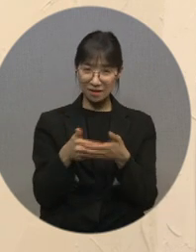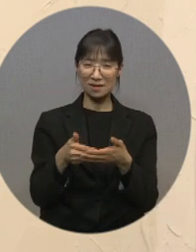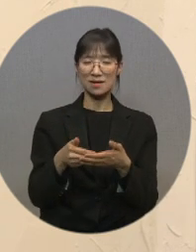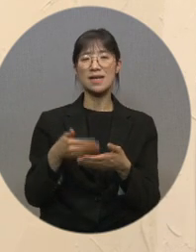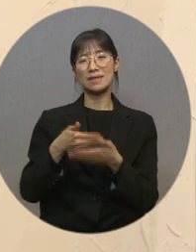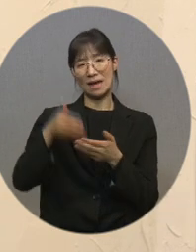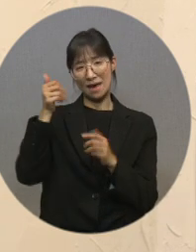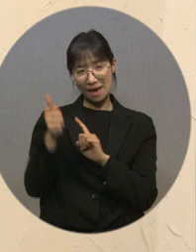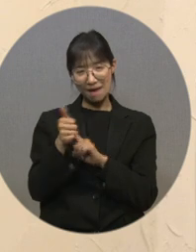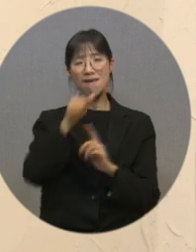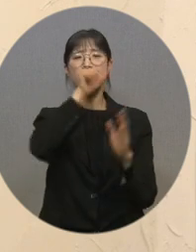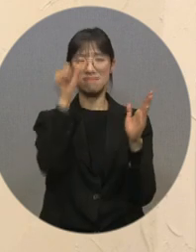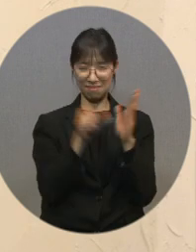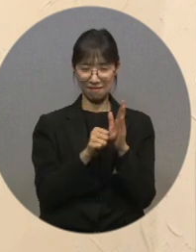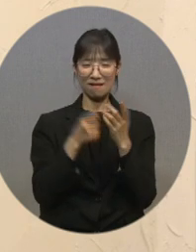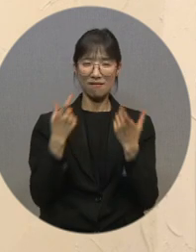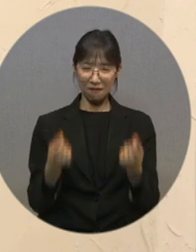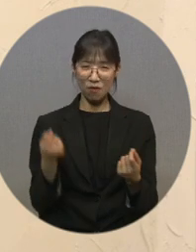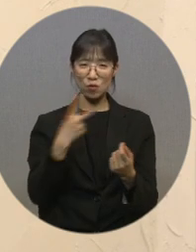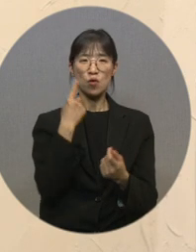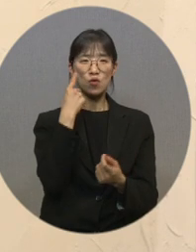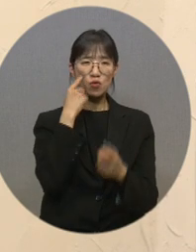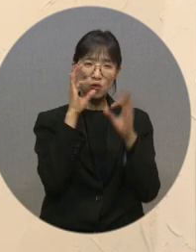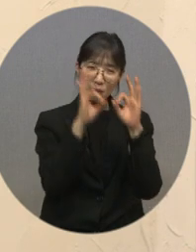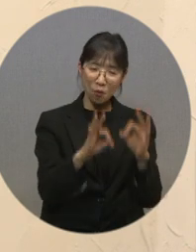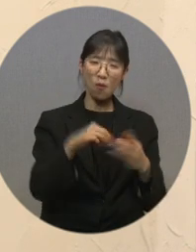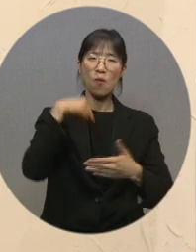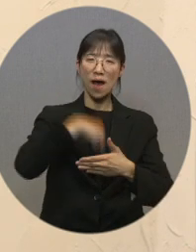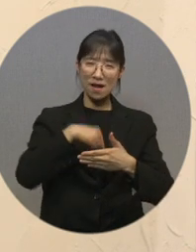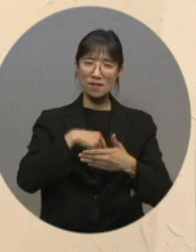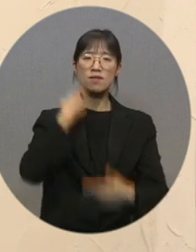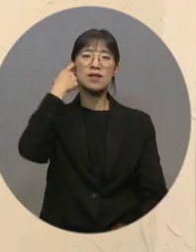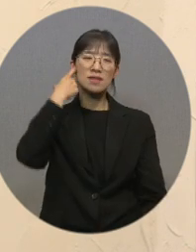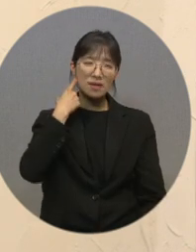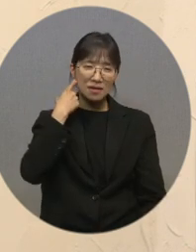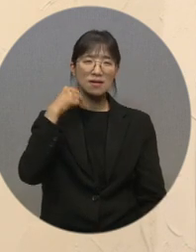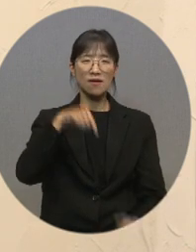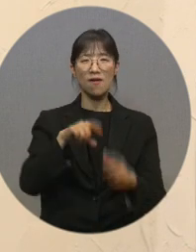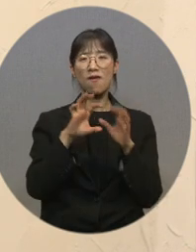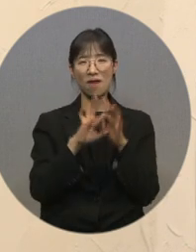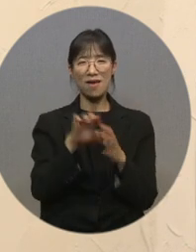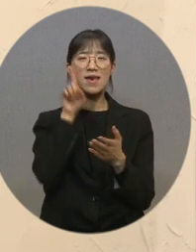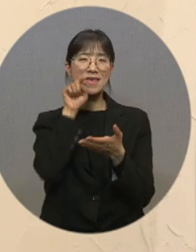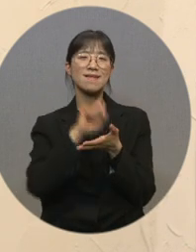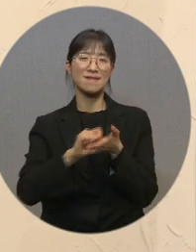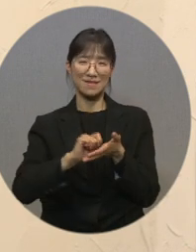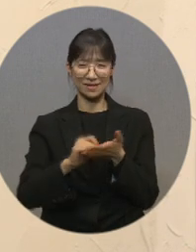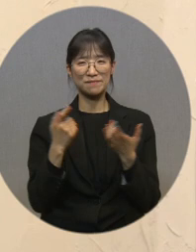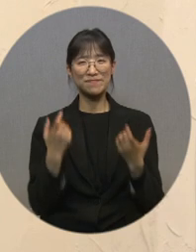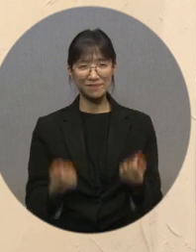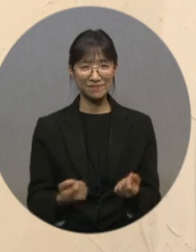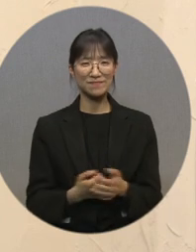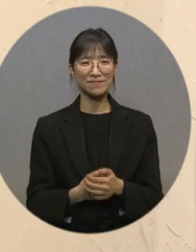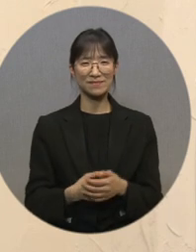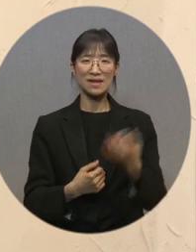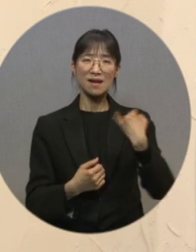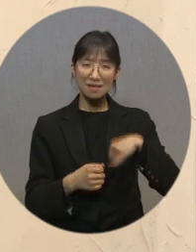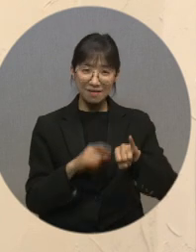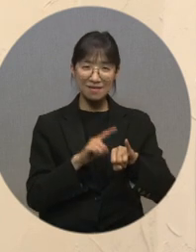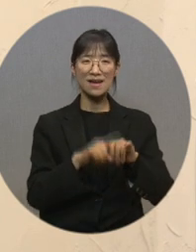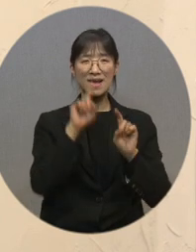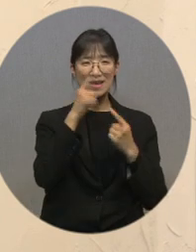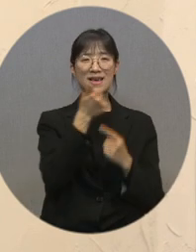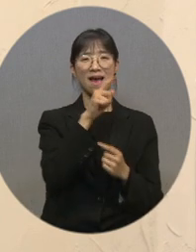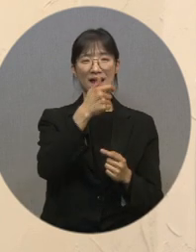작가의 인생이고 또 눈으로 보고 가슴으로 느끼는 것에 대한 일기라고 합니다. 따님 이하늘